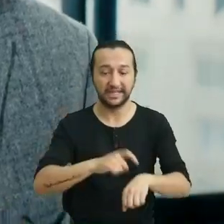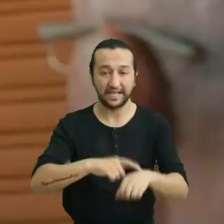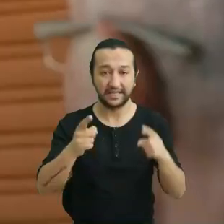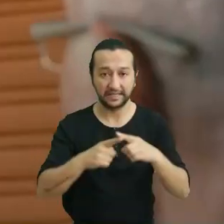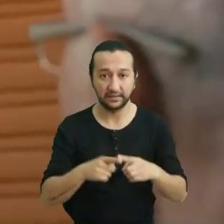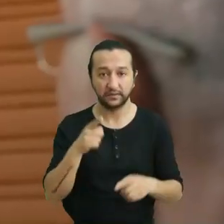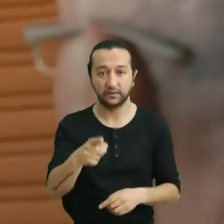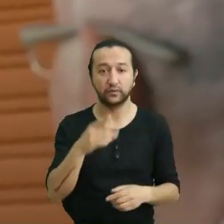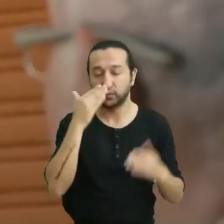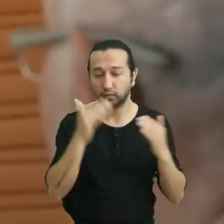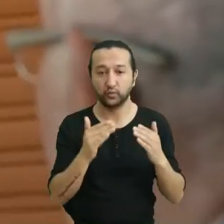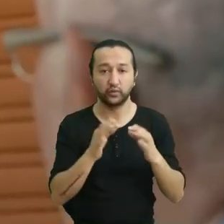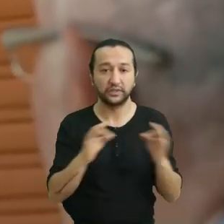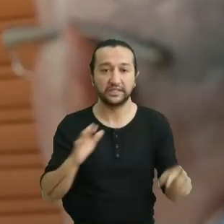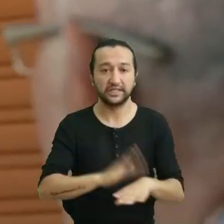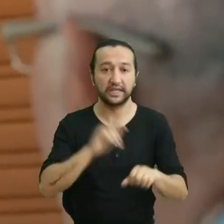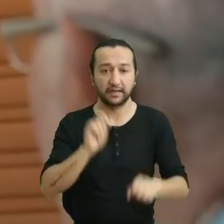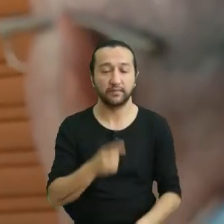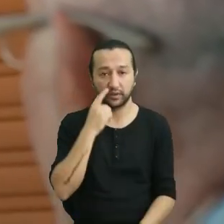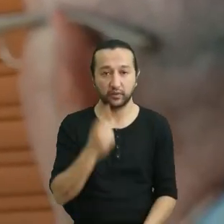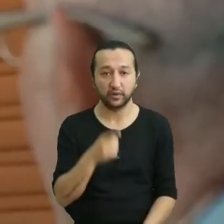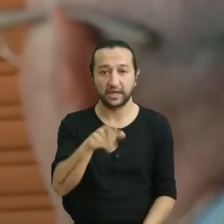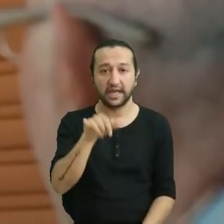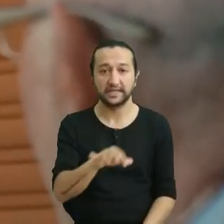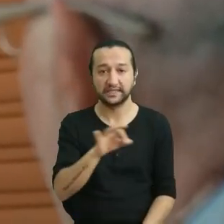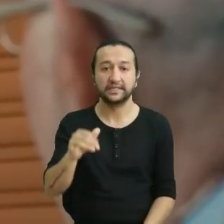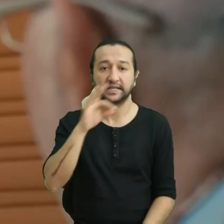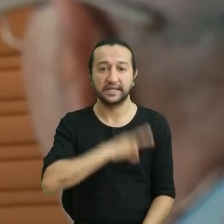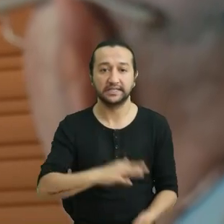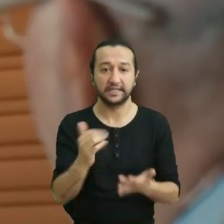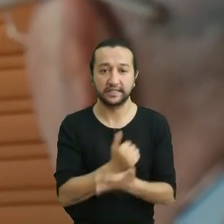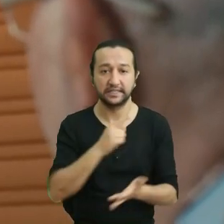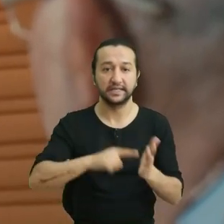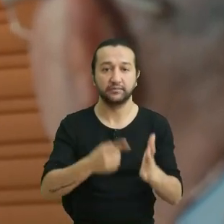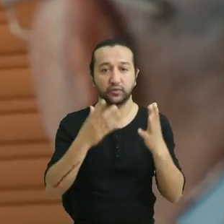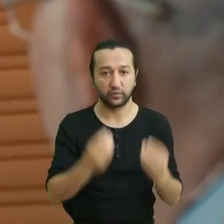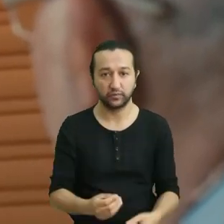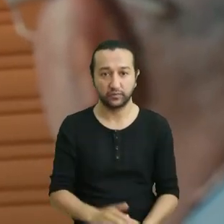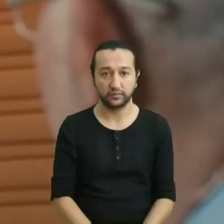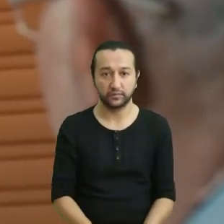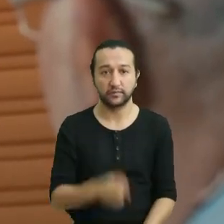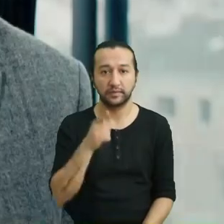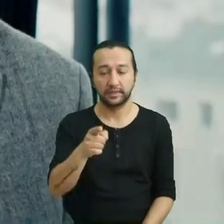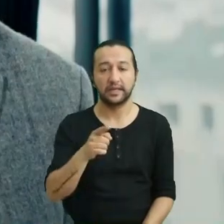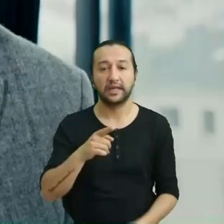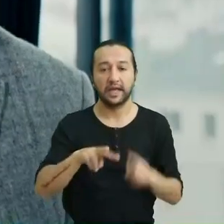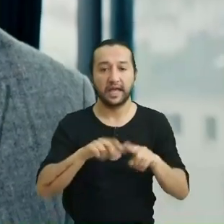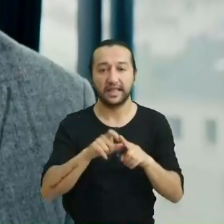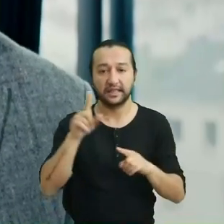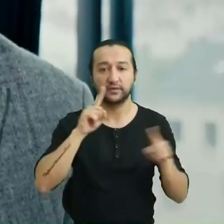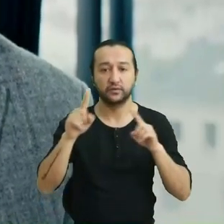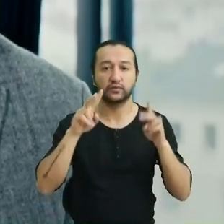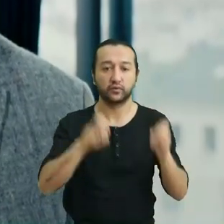sayaçlarda usulsüzlük yapmak kaydıyla haksız kazanç sağladığı tespit edilmiş olup adli